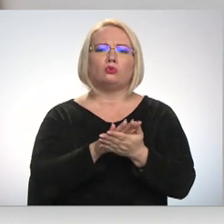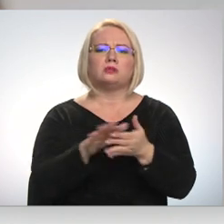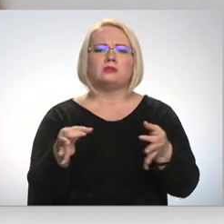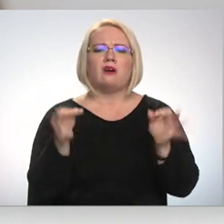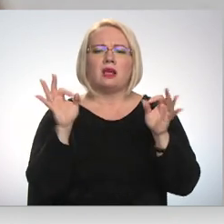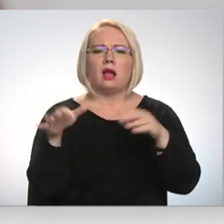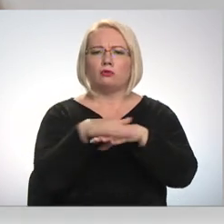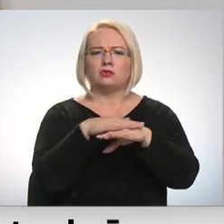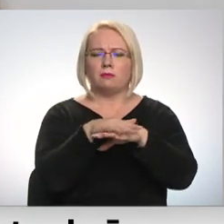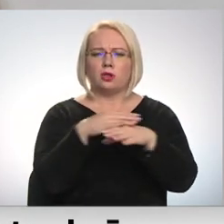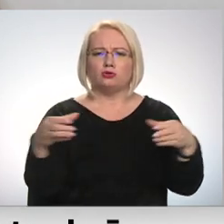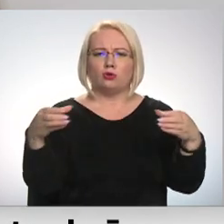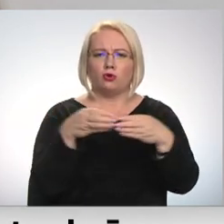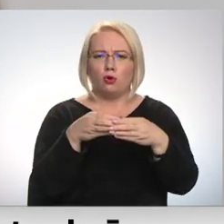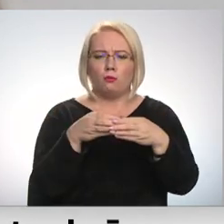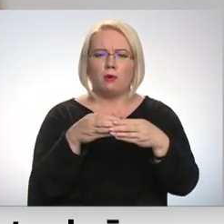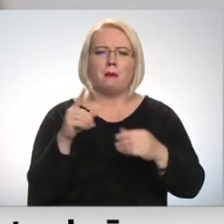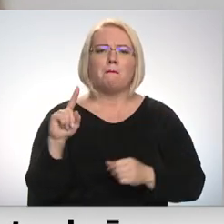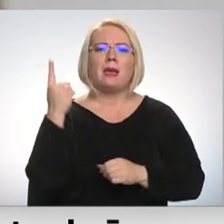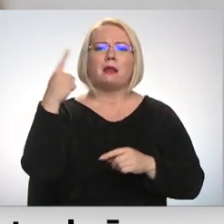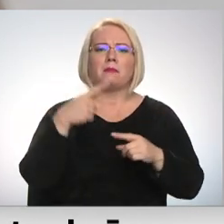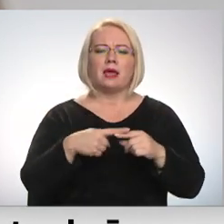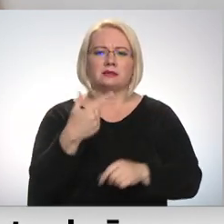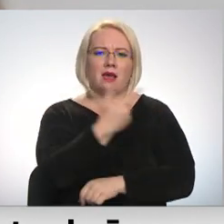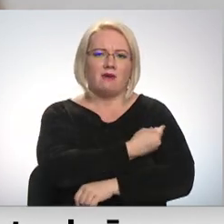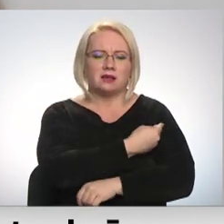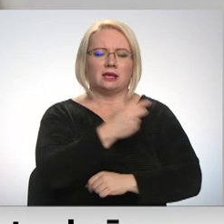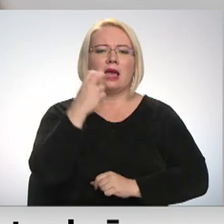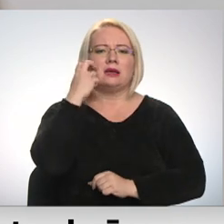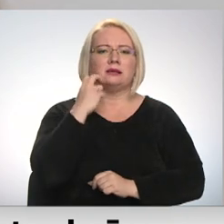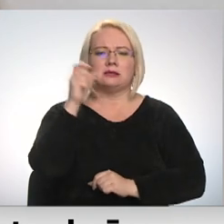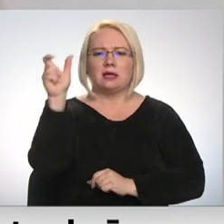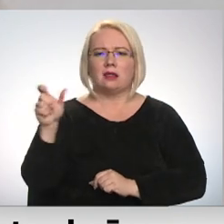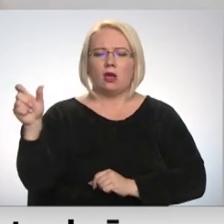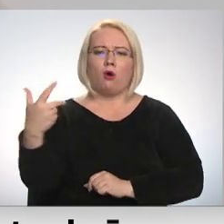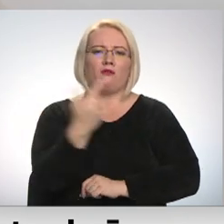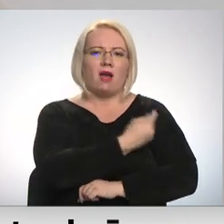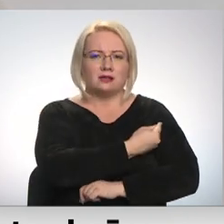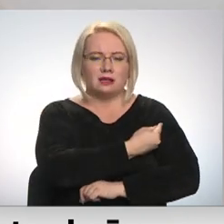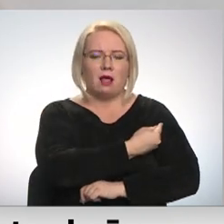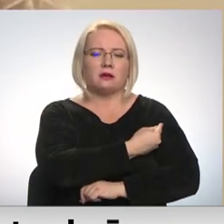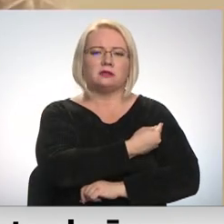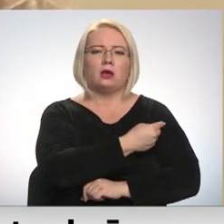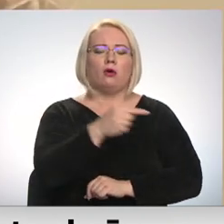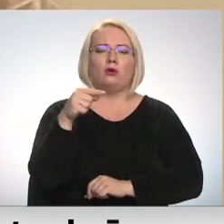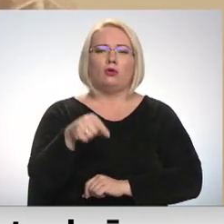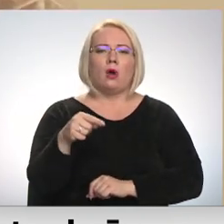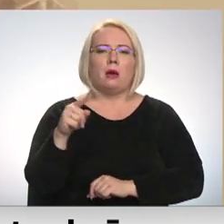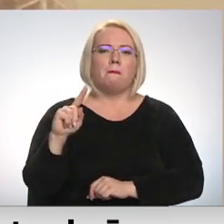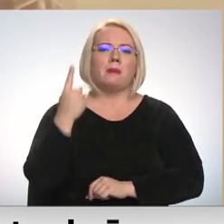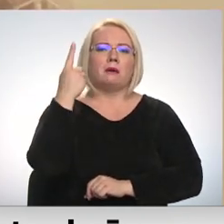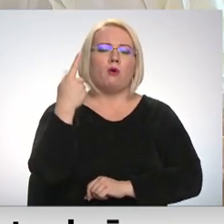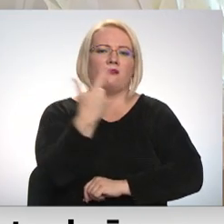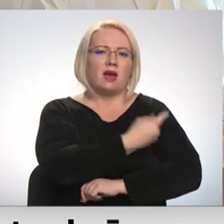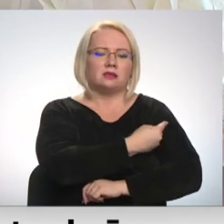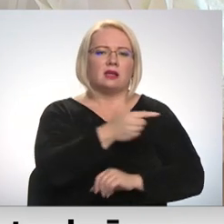nozīmīgāko sabiedrības grupu pirmreizēju vakcināciju, tas ir senioru vakcināciju, un šo pirmreizējo vakcināciju,